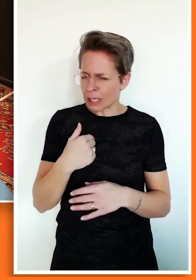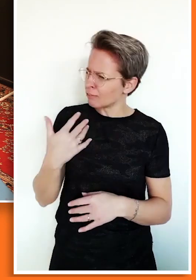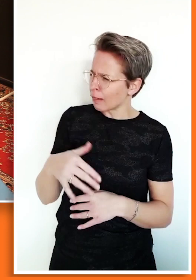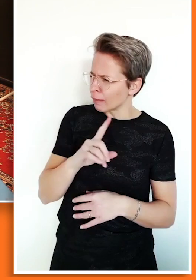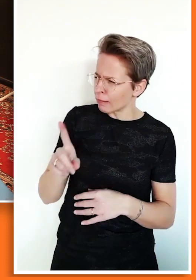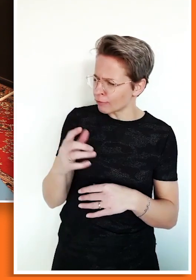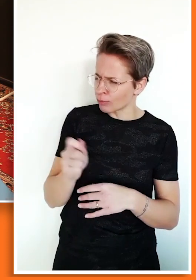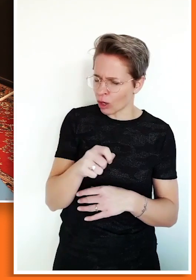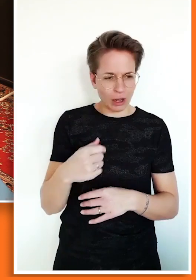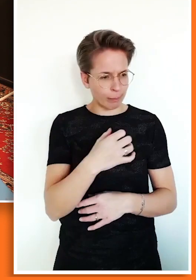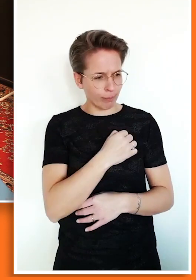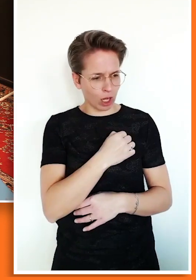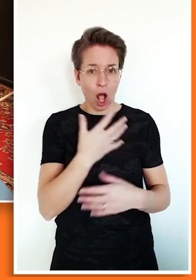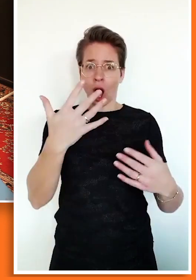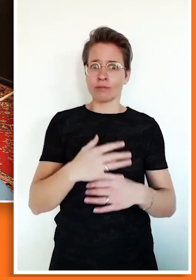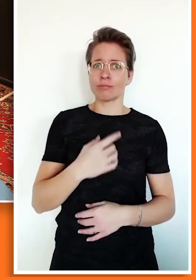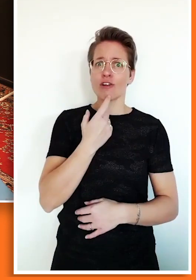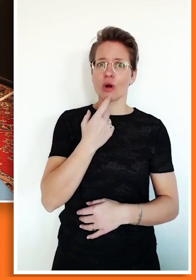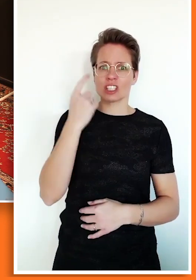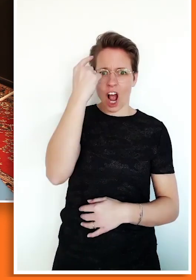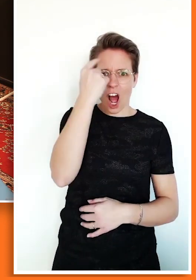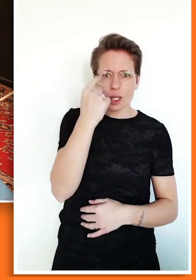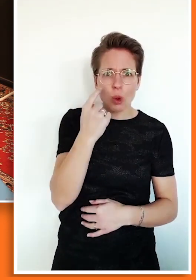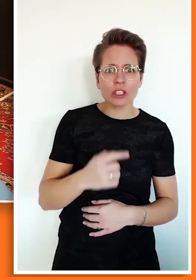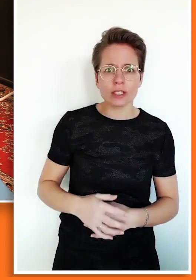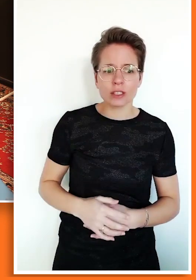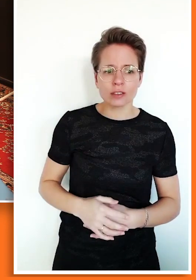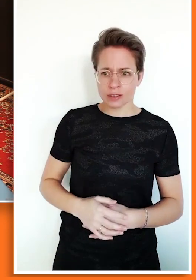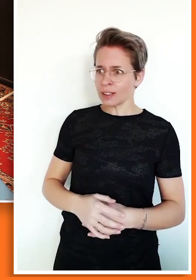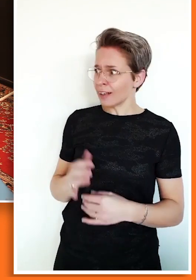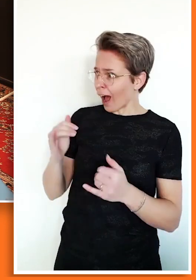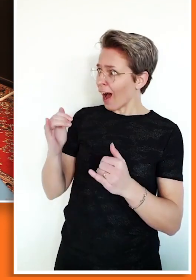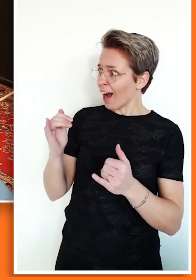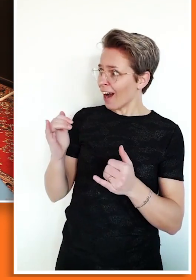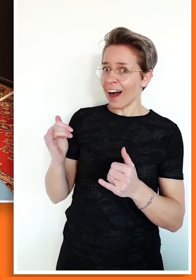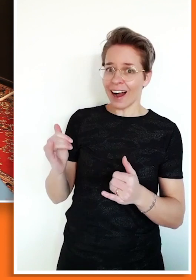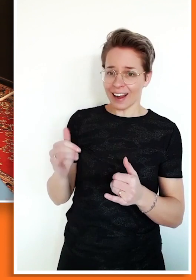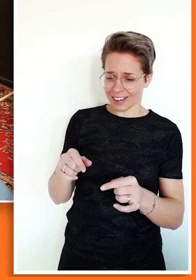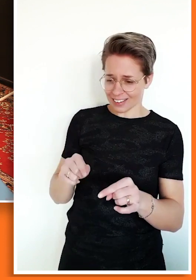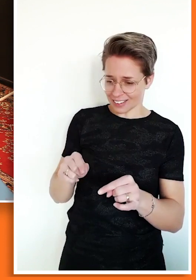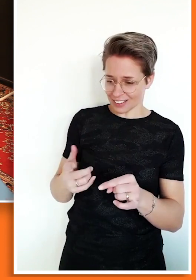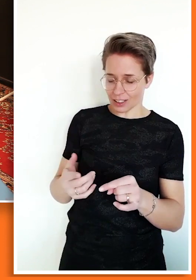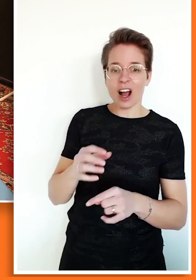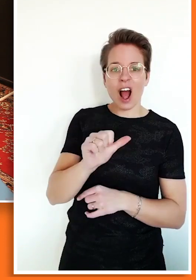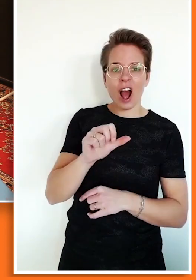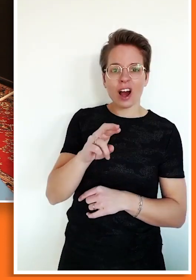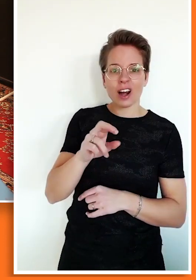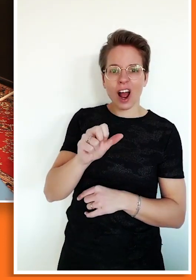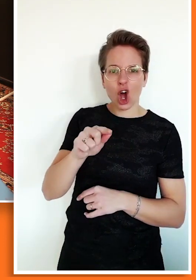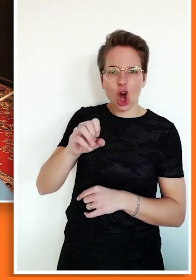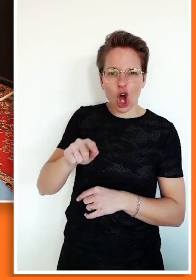Verboden bos. Iemand die vet bang is. Maar natuurlijk, het is Harry Potter. Ja, met aardig oog.